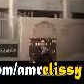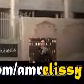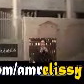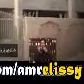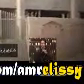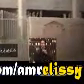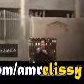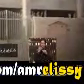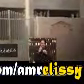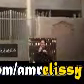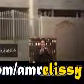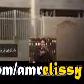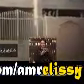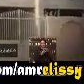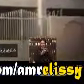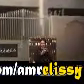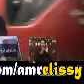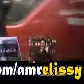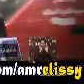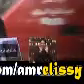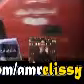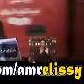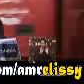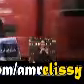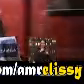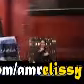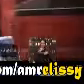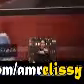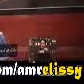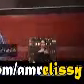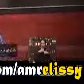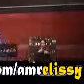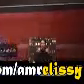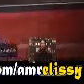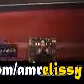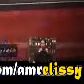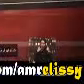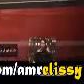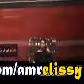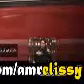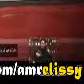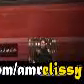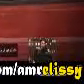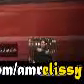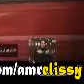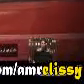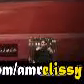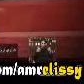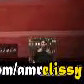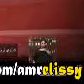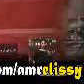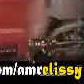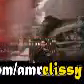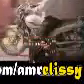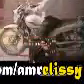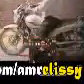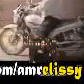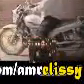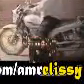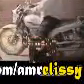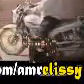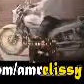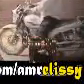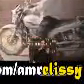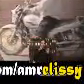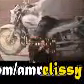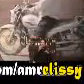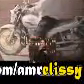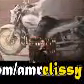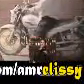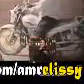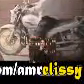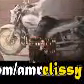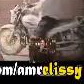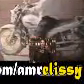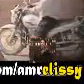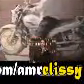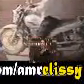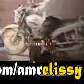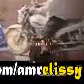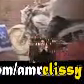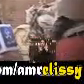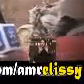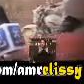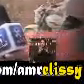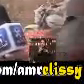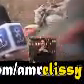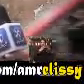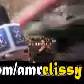أهالي نجع القصان تبع أولاد عزاز اتعمل بجهود ذاتية ولغاية الوقت ما كملش، وإحنا عايزين عشان خاطر المخزن للبنات اللي بتروح المعاهد